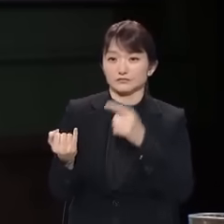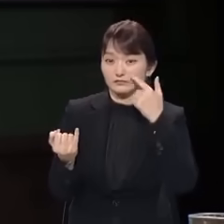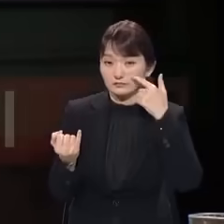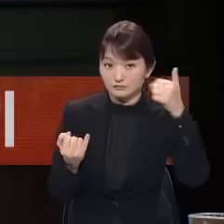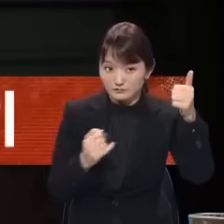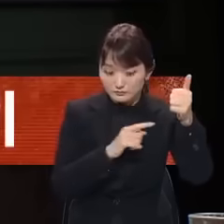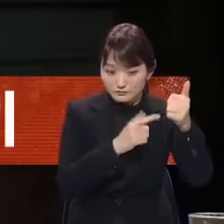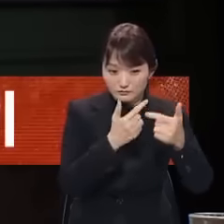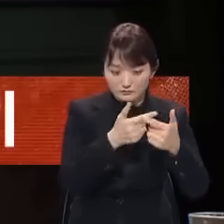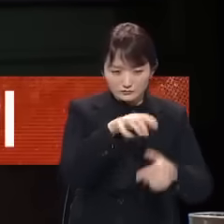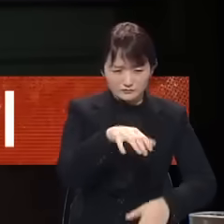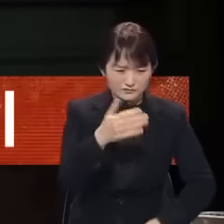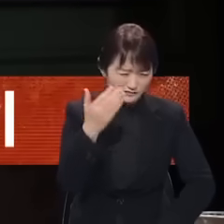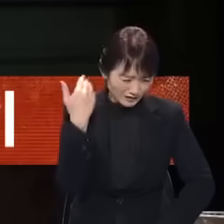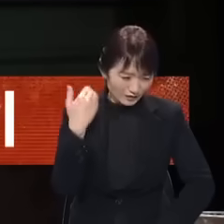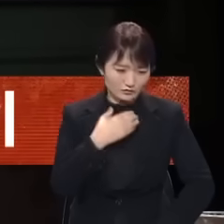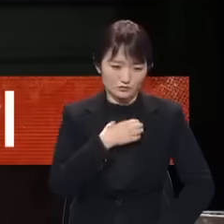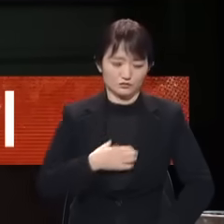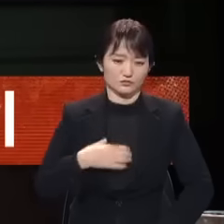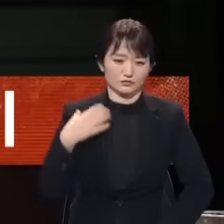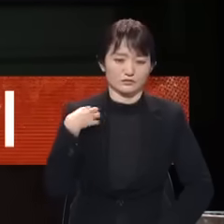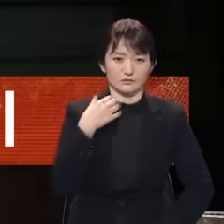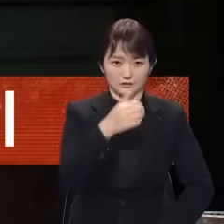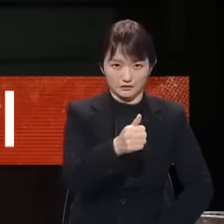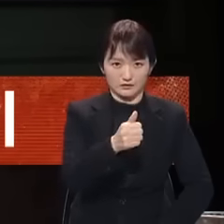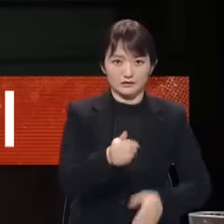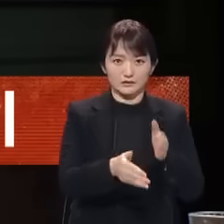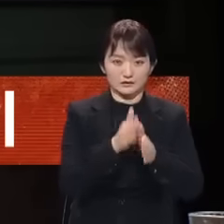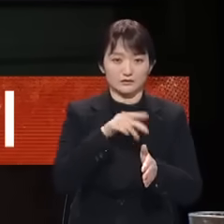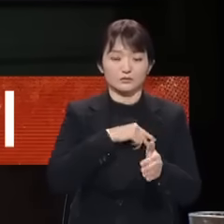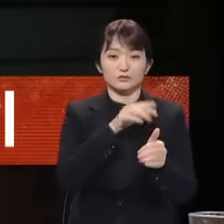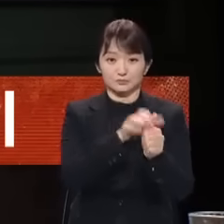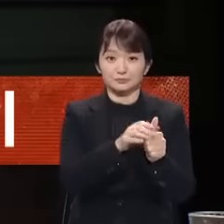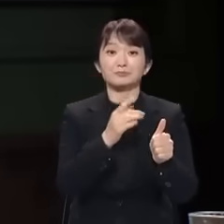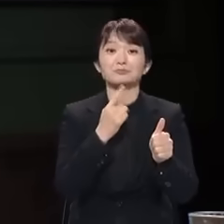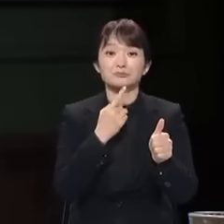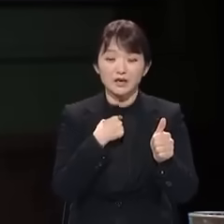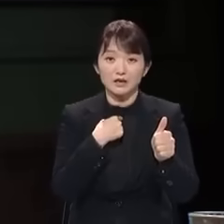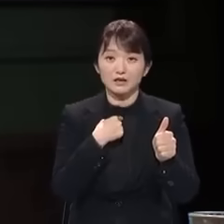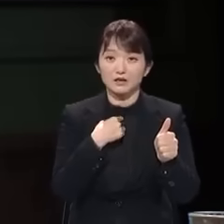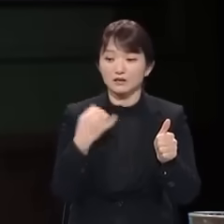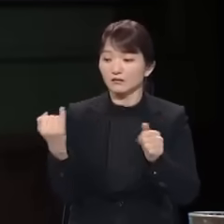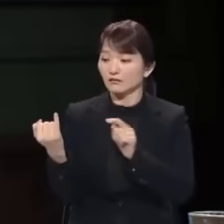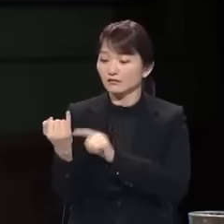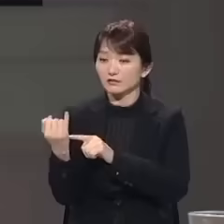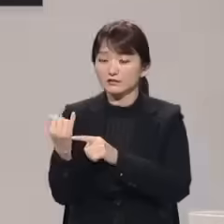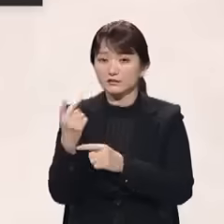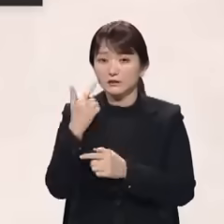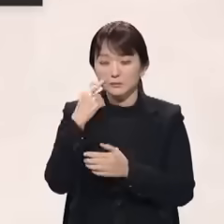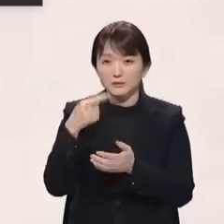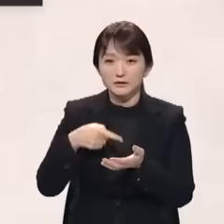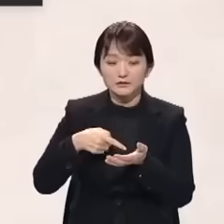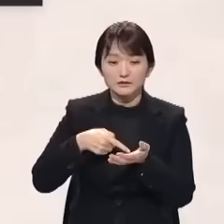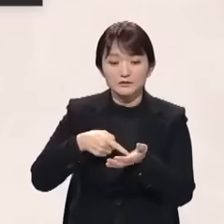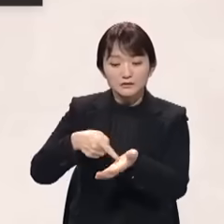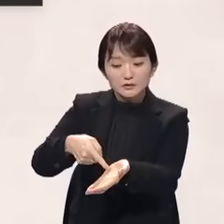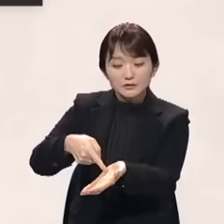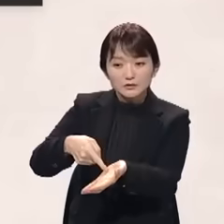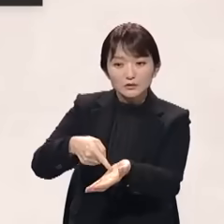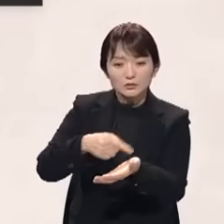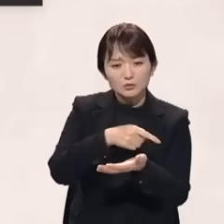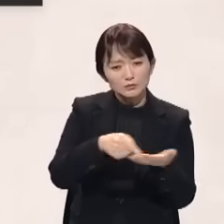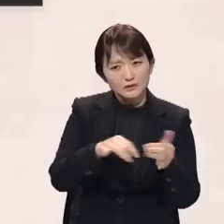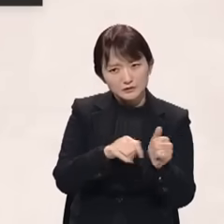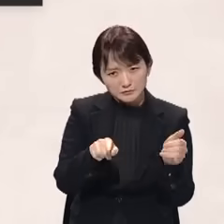한 전직 구청장입니다. 게다가 시의원을 지내기도 했습니다. 여성은 이 아버지를 내세웠기 때문에 피해자들이 믿을 수밖에 없었고요.